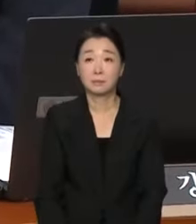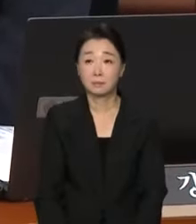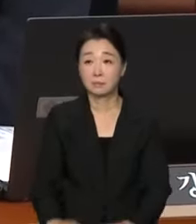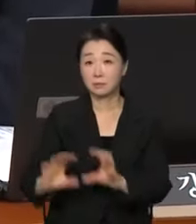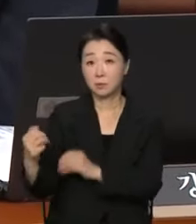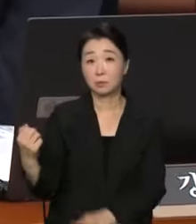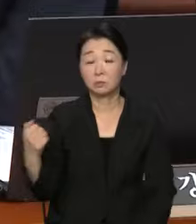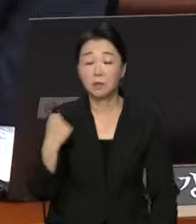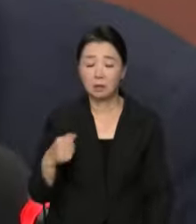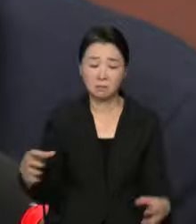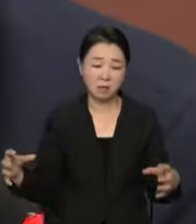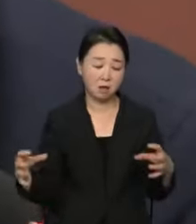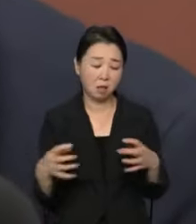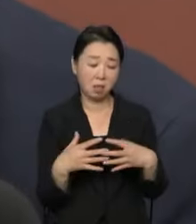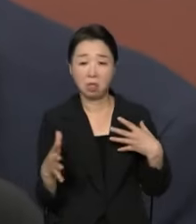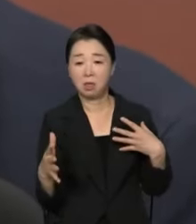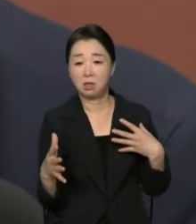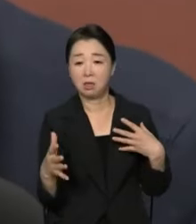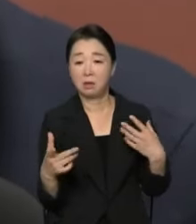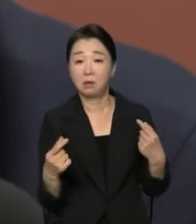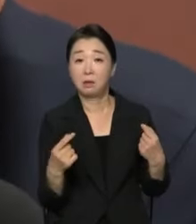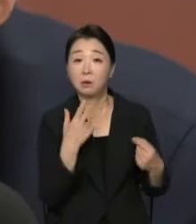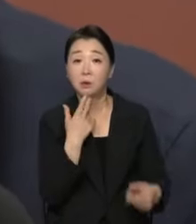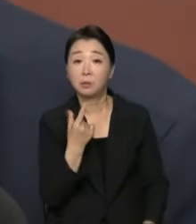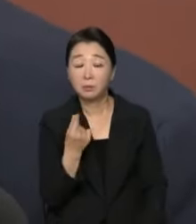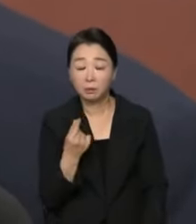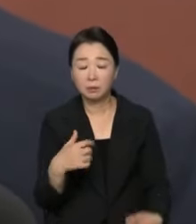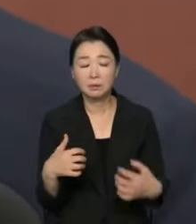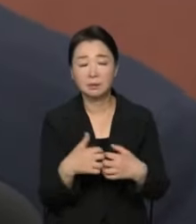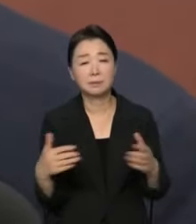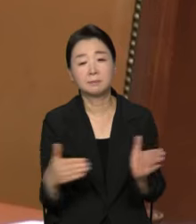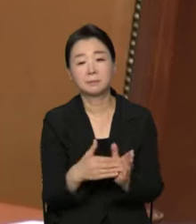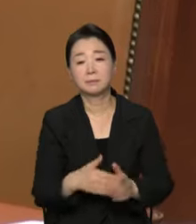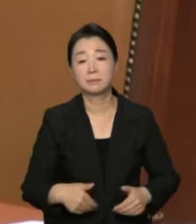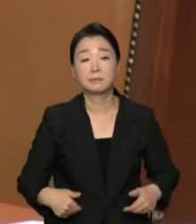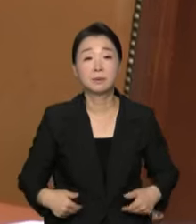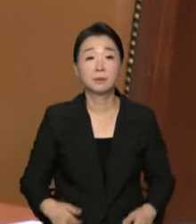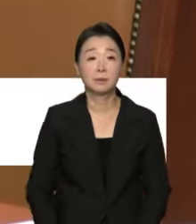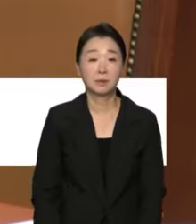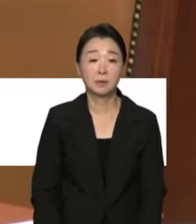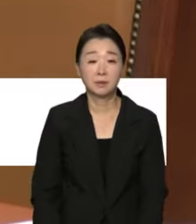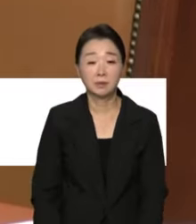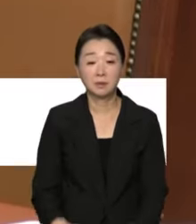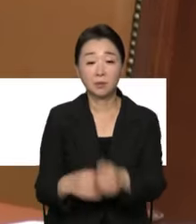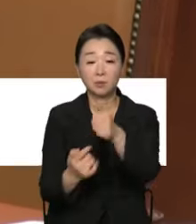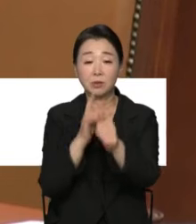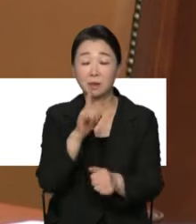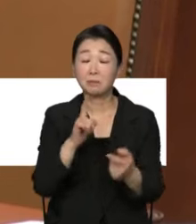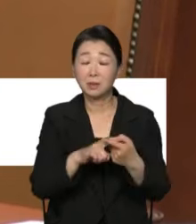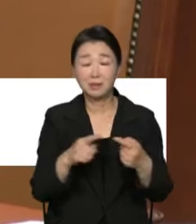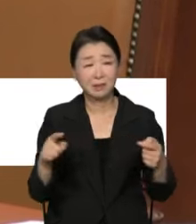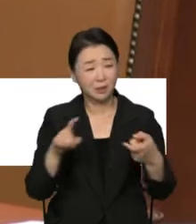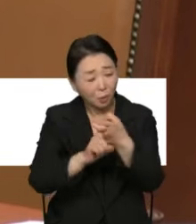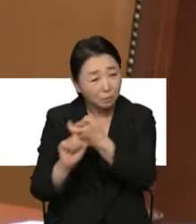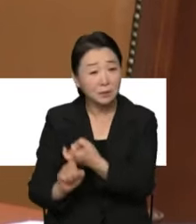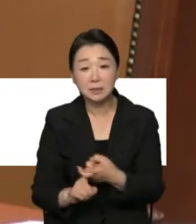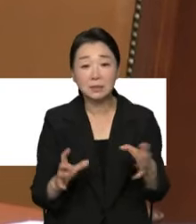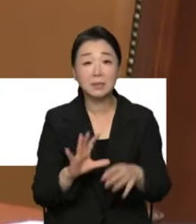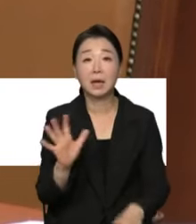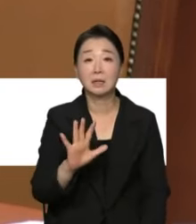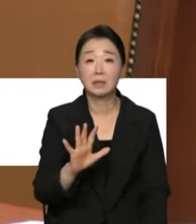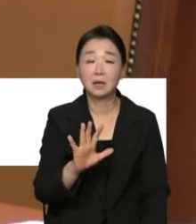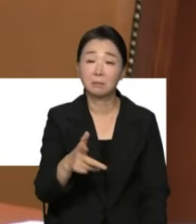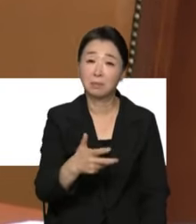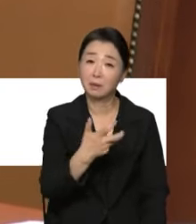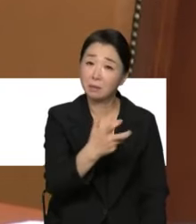국민의힘은 협치가 실종됐다며 정쟁 국감을 중단하자고 했습니다. 이게 위원장님 말씀하신 협치 아니잖아요. 이게